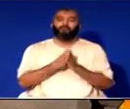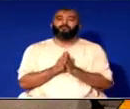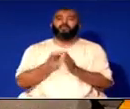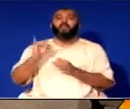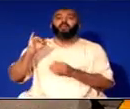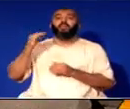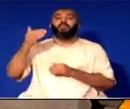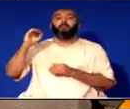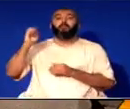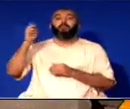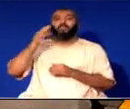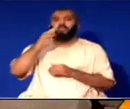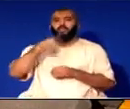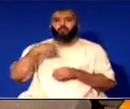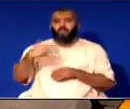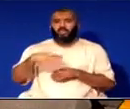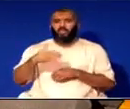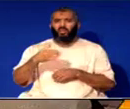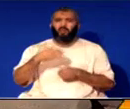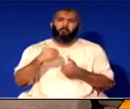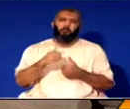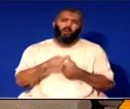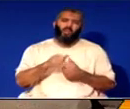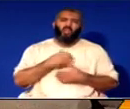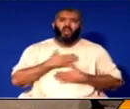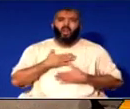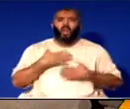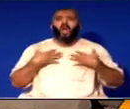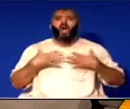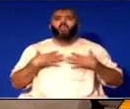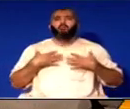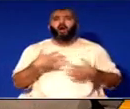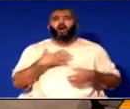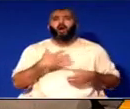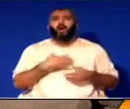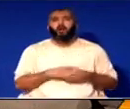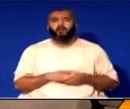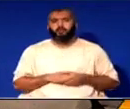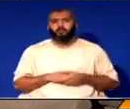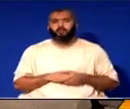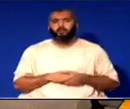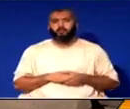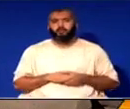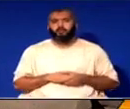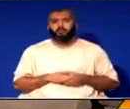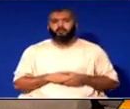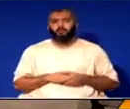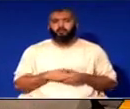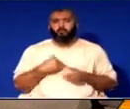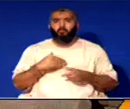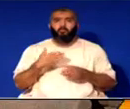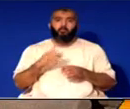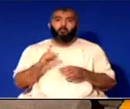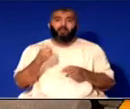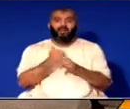كانت مريضة باللازم الضيقة في شهر رمضان، يعني في إحدى رمضانات، وتقول لك استعملت